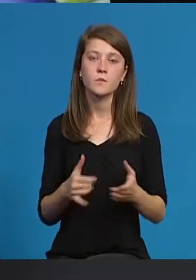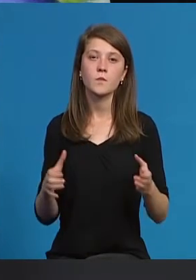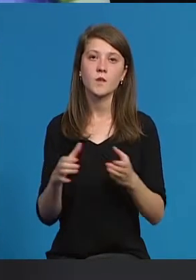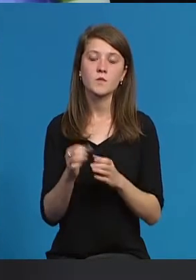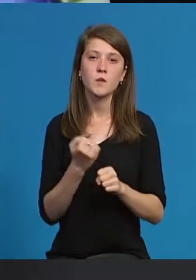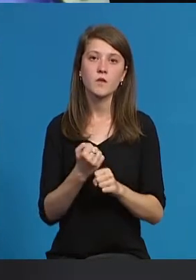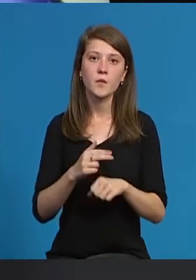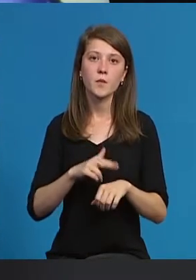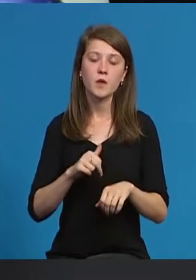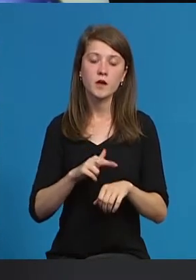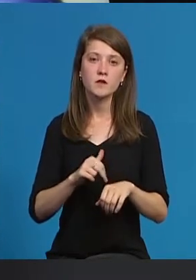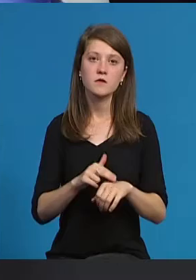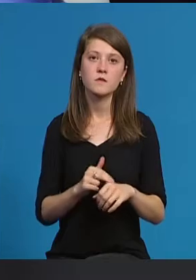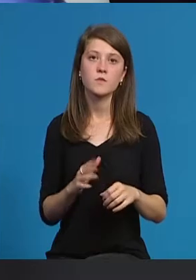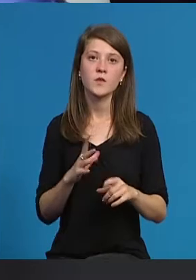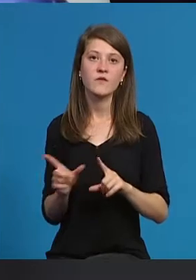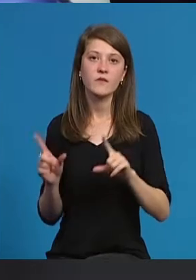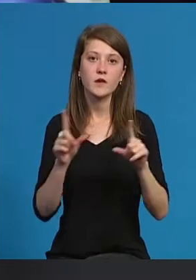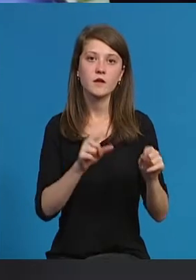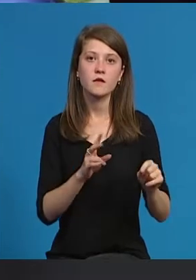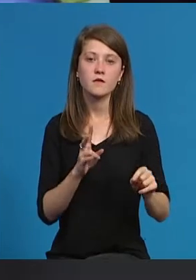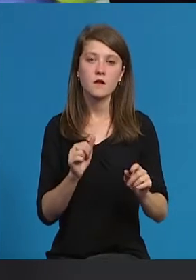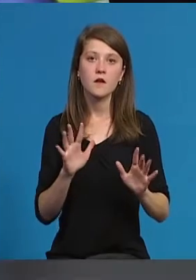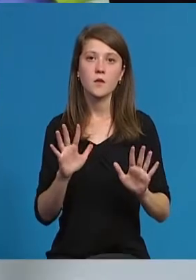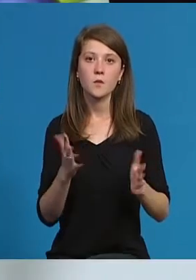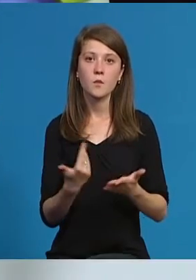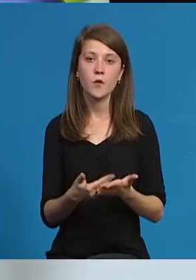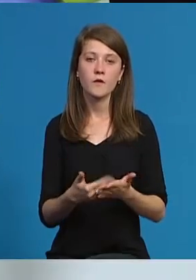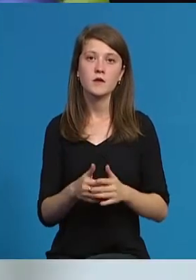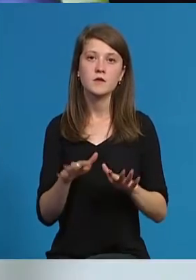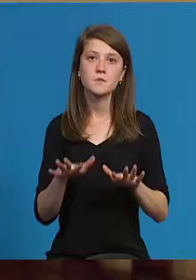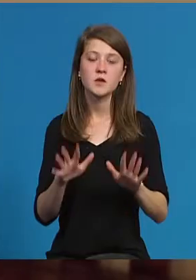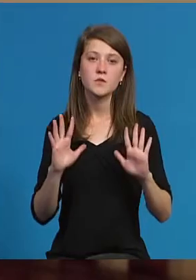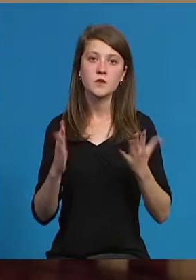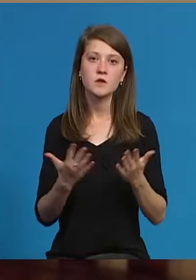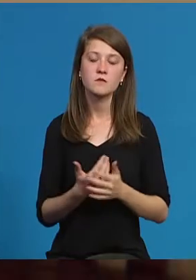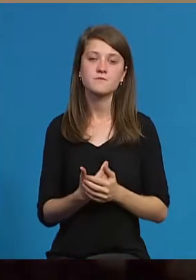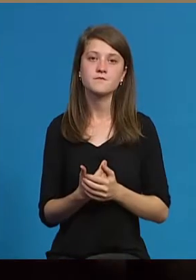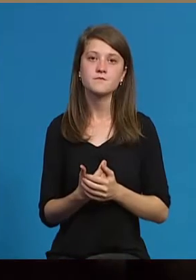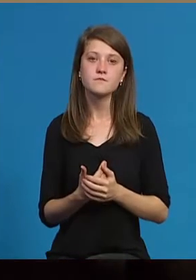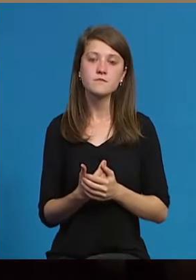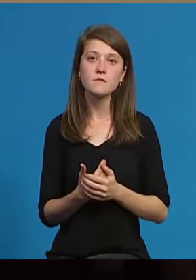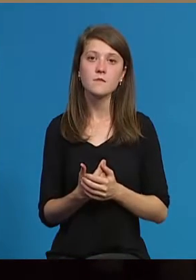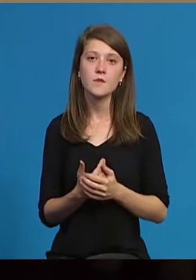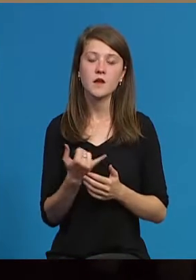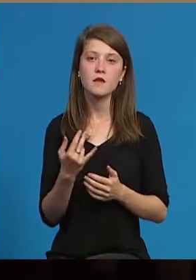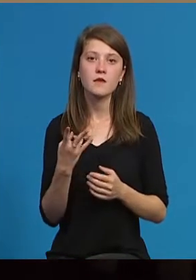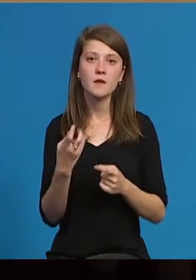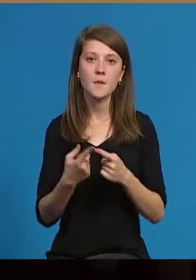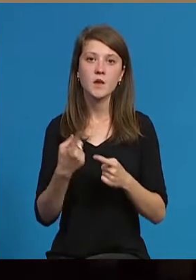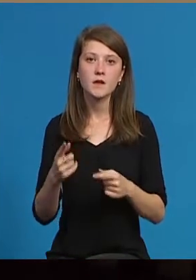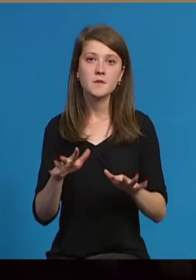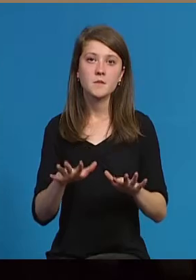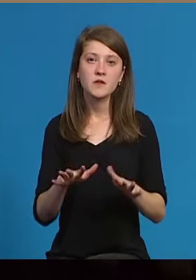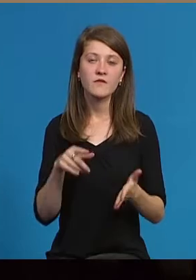працівниками поліції виїхали на ймовірне місце події. І неподалік вказаного місця